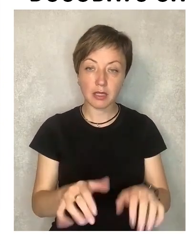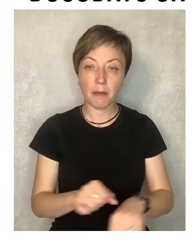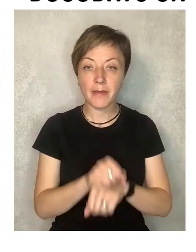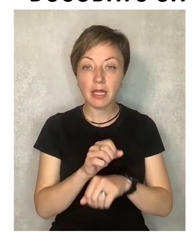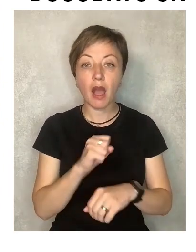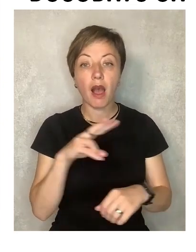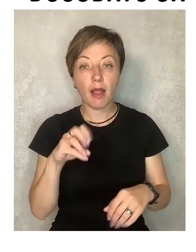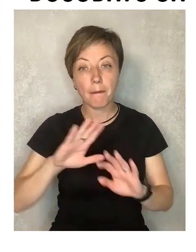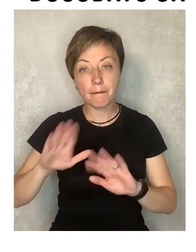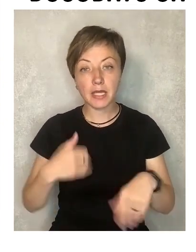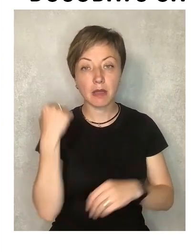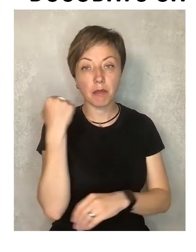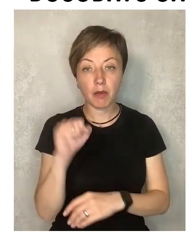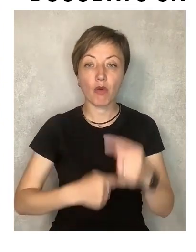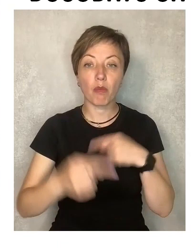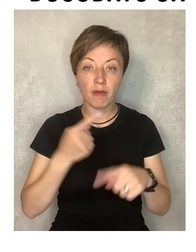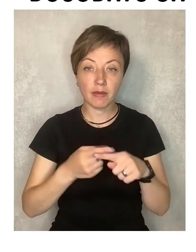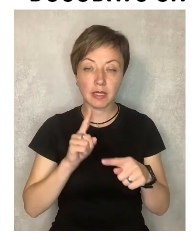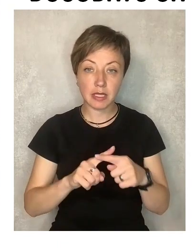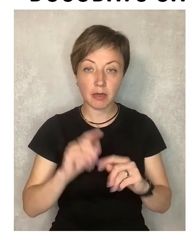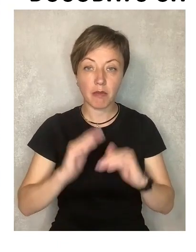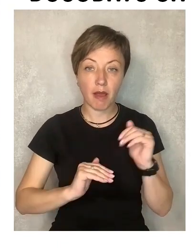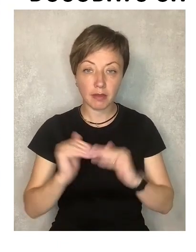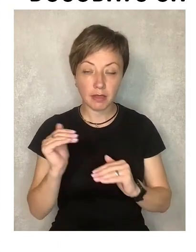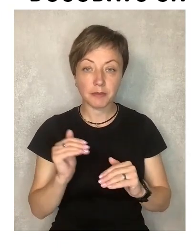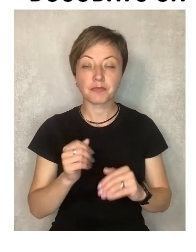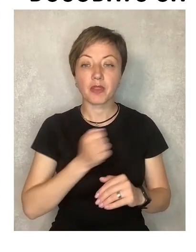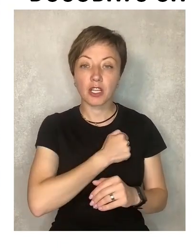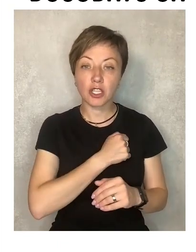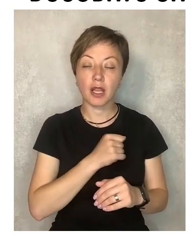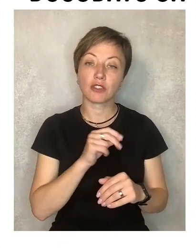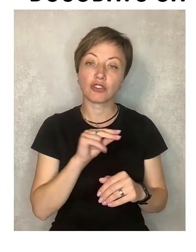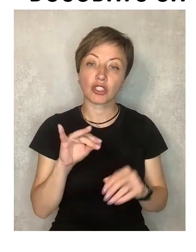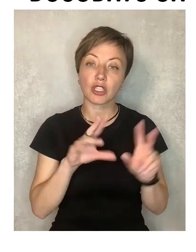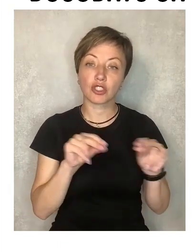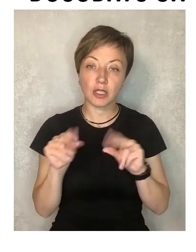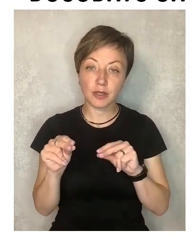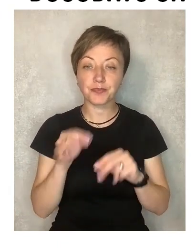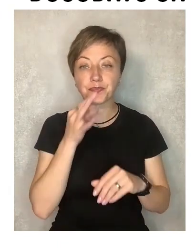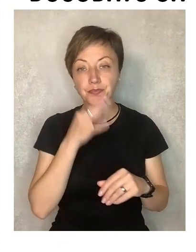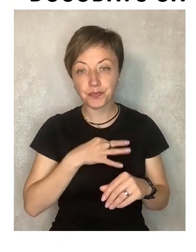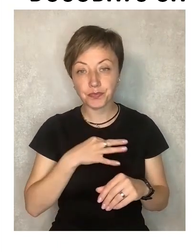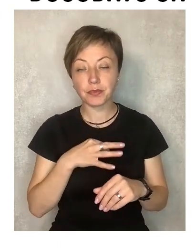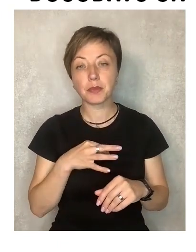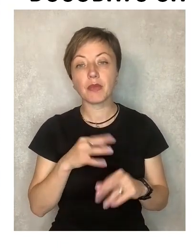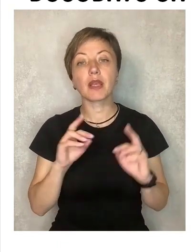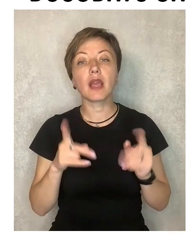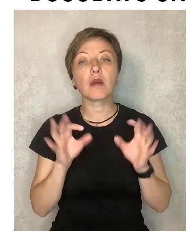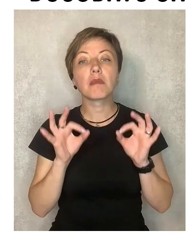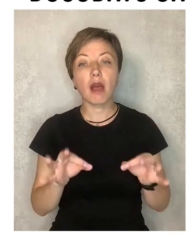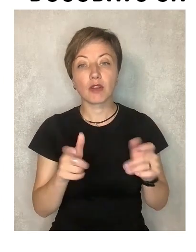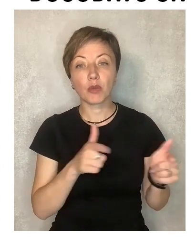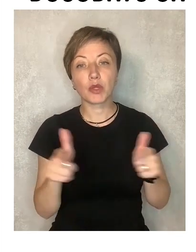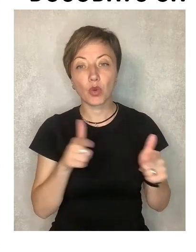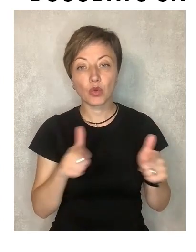після перемоги ми повернемось до цих практик, на жаль чи на щастя. Скажіть, чи... Як правильно підготуватись до